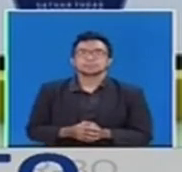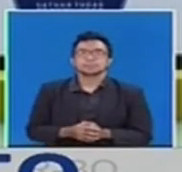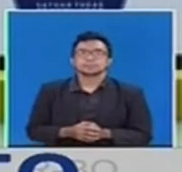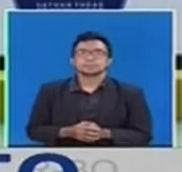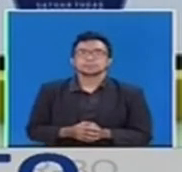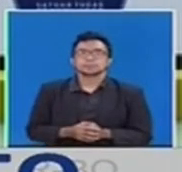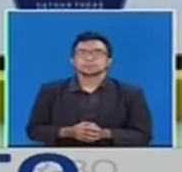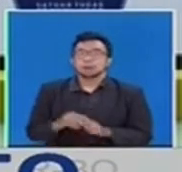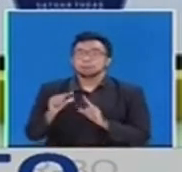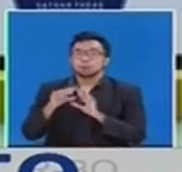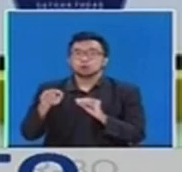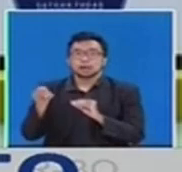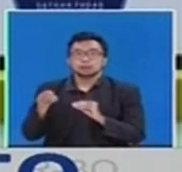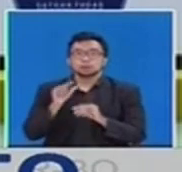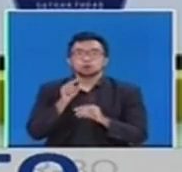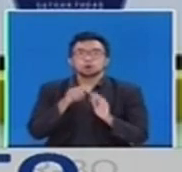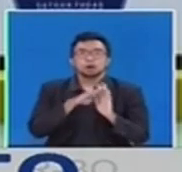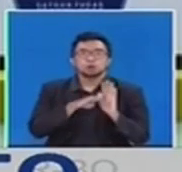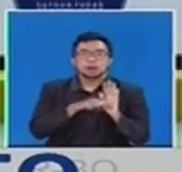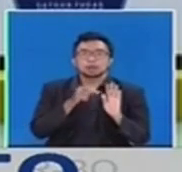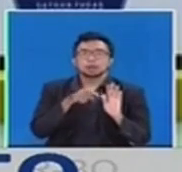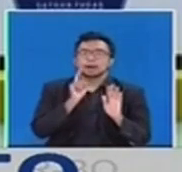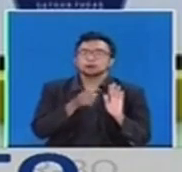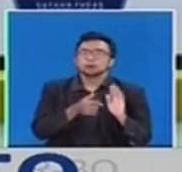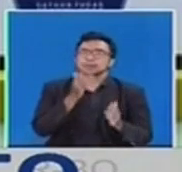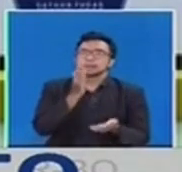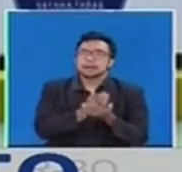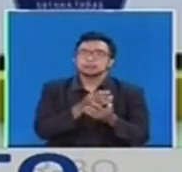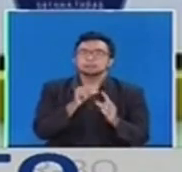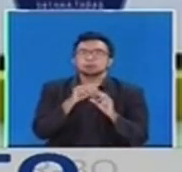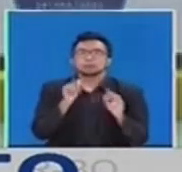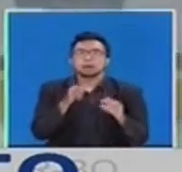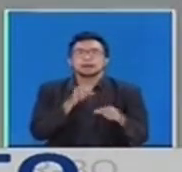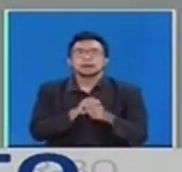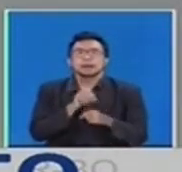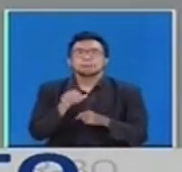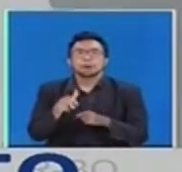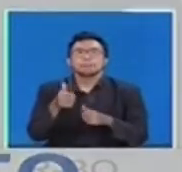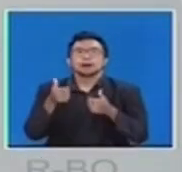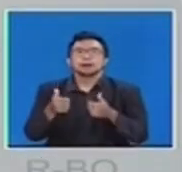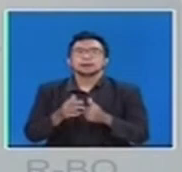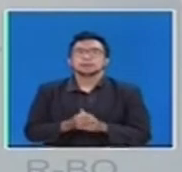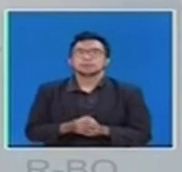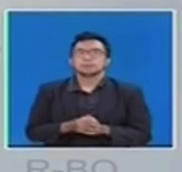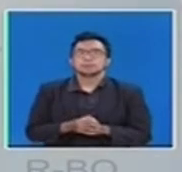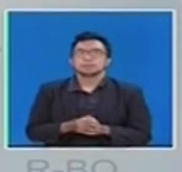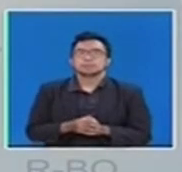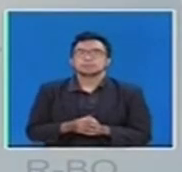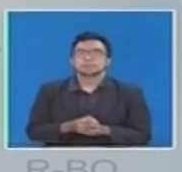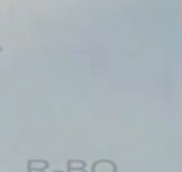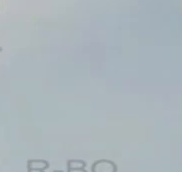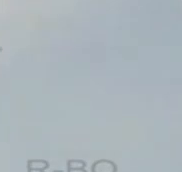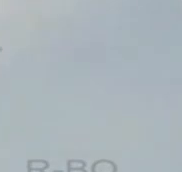di lapangan dalam menegakkan aturan juga menjadi sumbangsih yang sangat berdampak. Yang sebelumnya telah dipermasalahkan pada halaman 5.C. Untuk